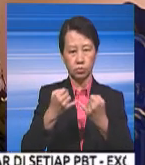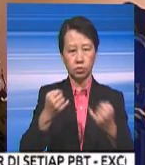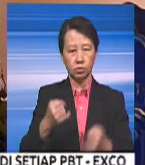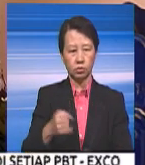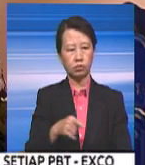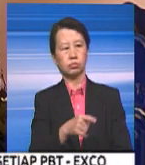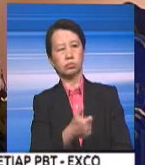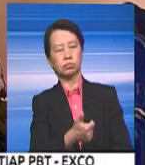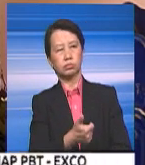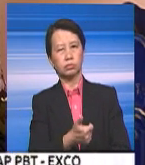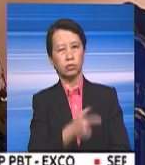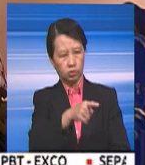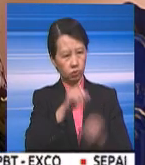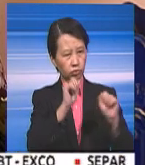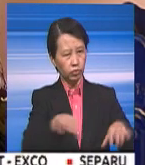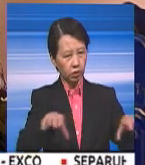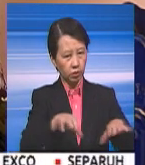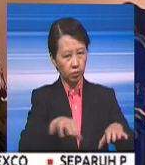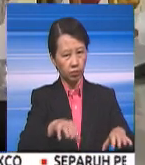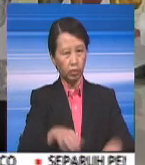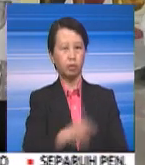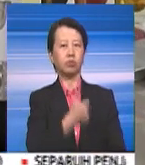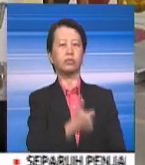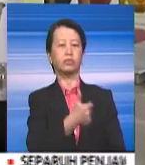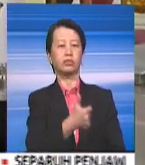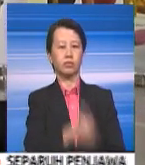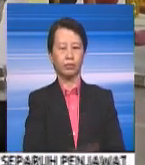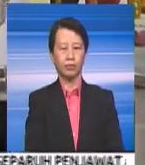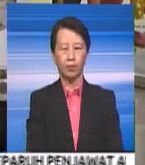eh, you boleh buat benda ni.